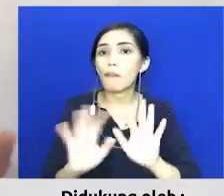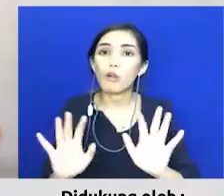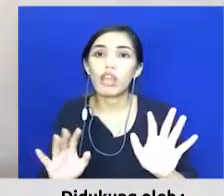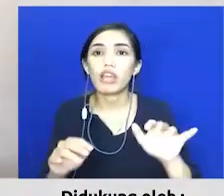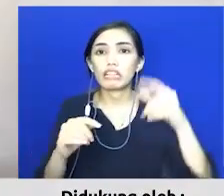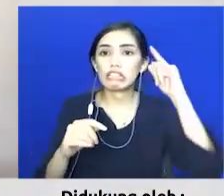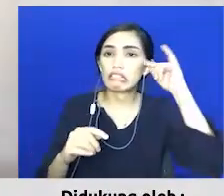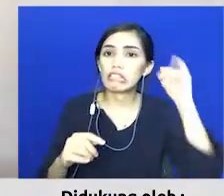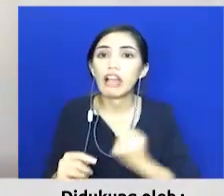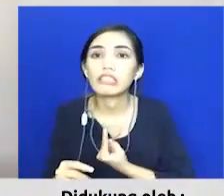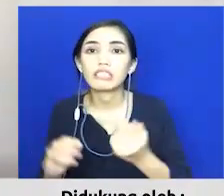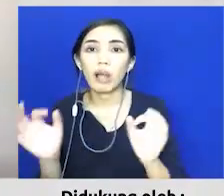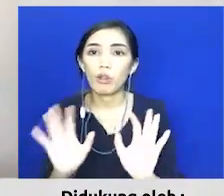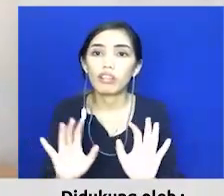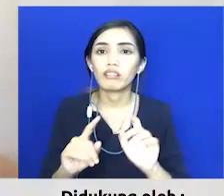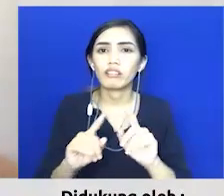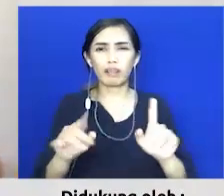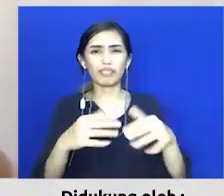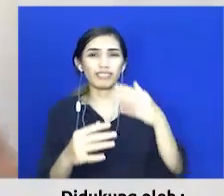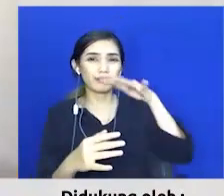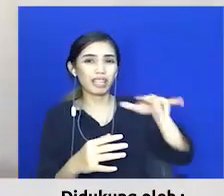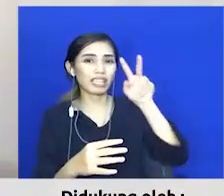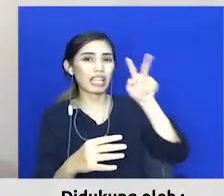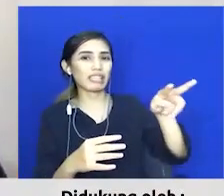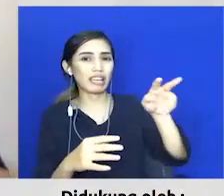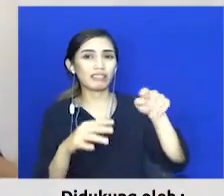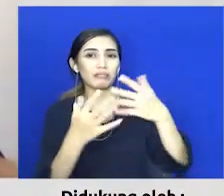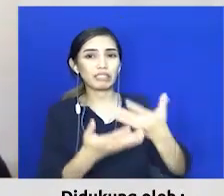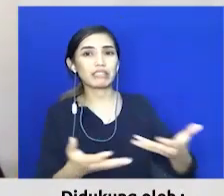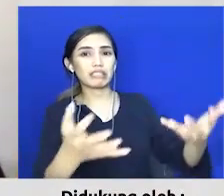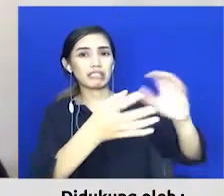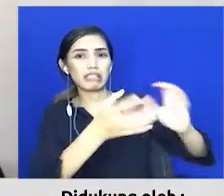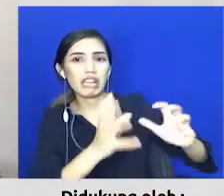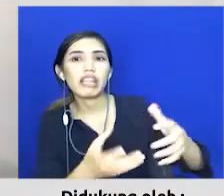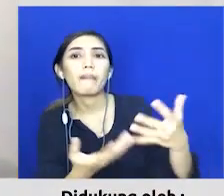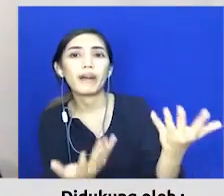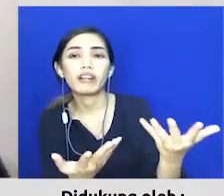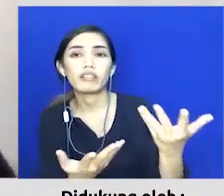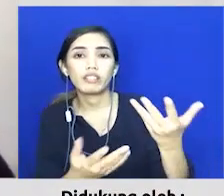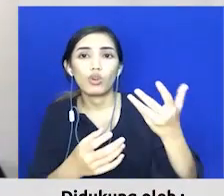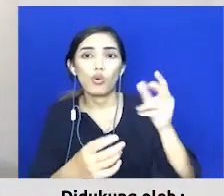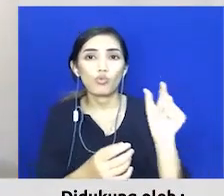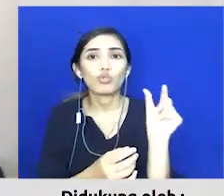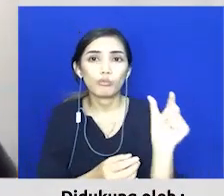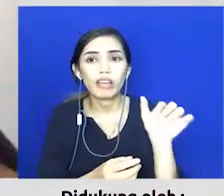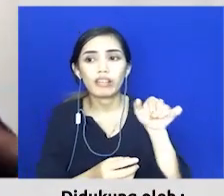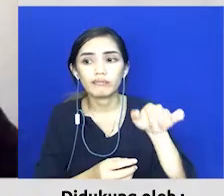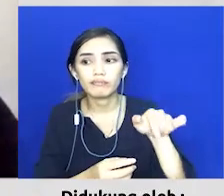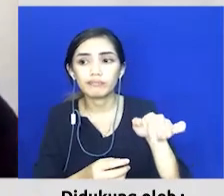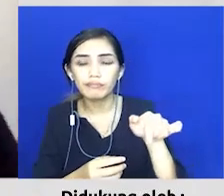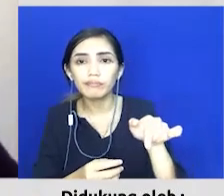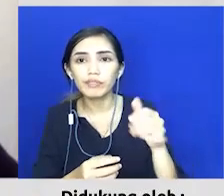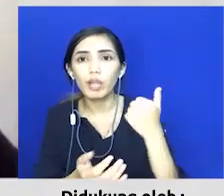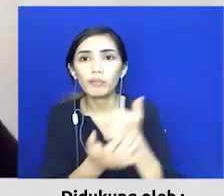sekarang kita sedang bicara Usman Ismail, betul sekali gitu. Dia bisa tuh di tengah lewat jam malam yang segitu noirnya, tahu-tahu ada adegan